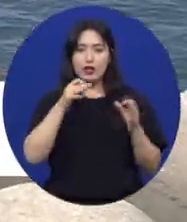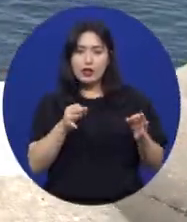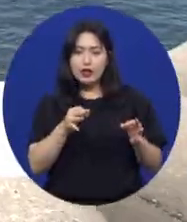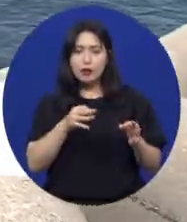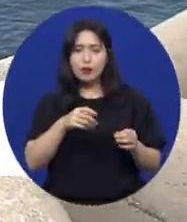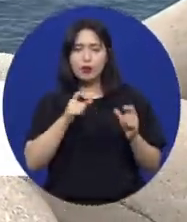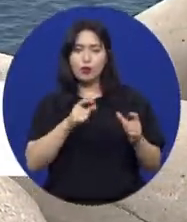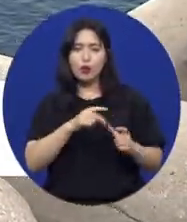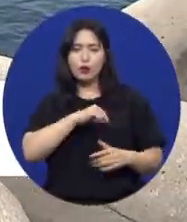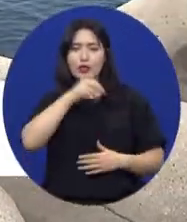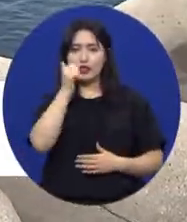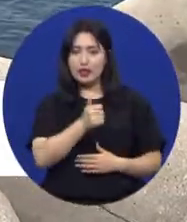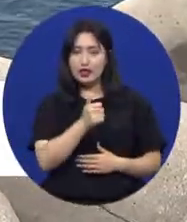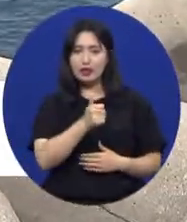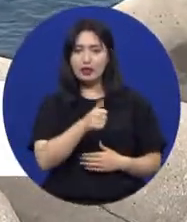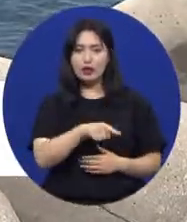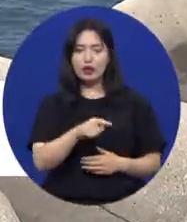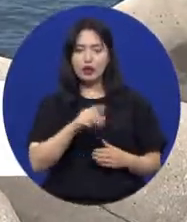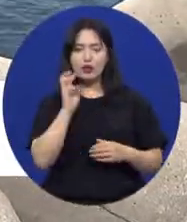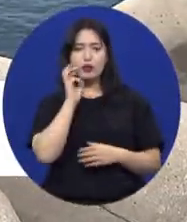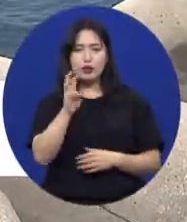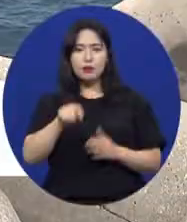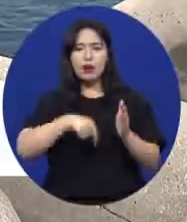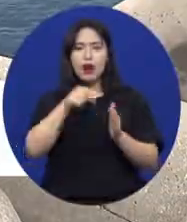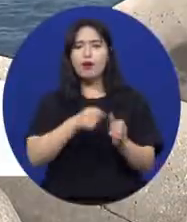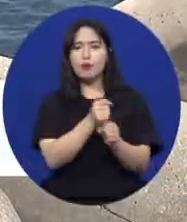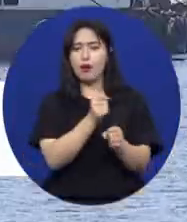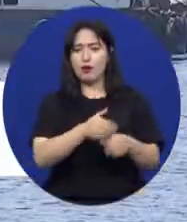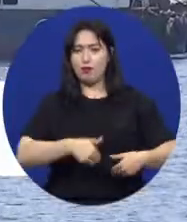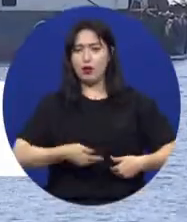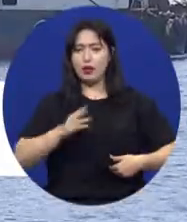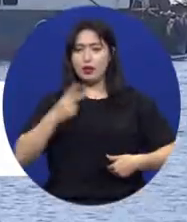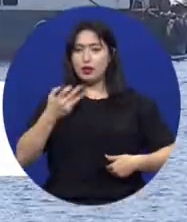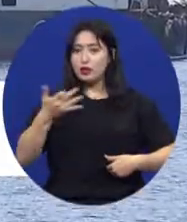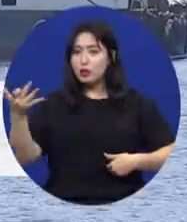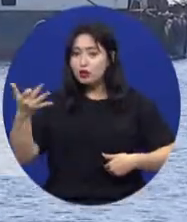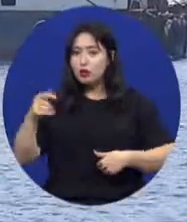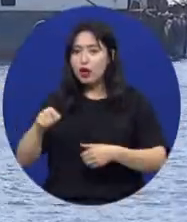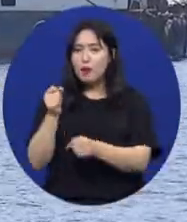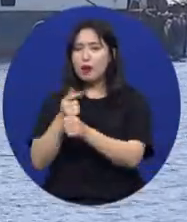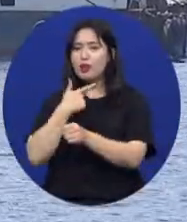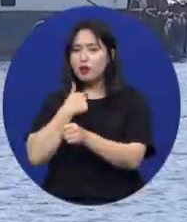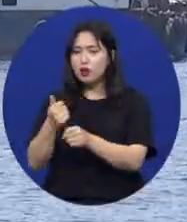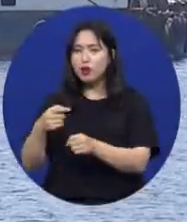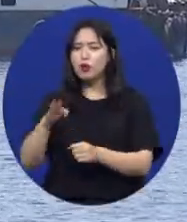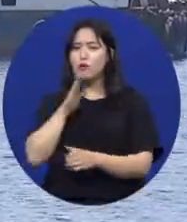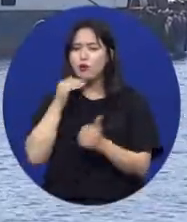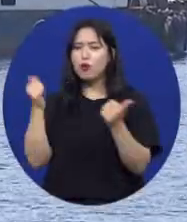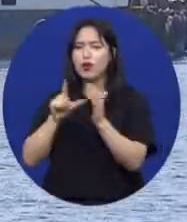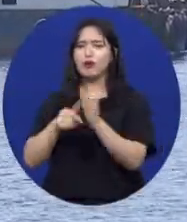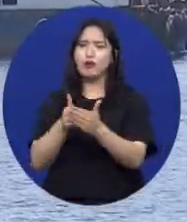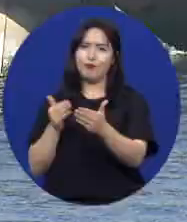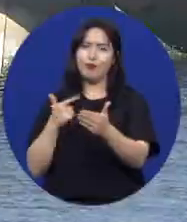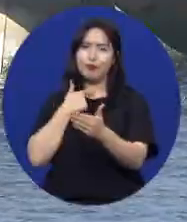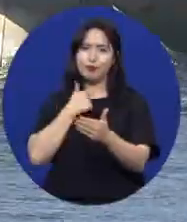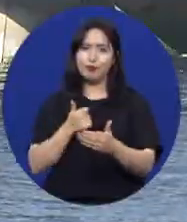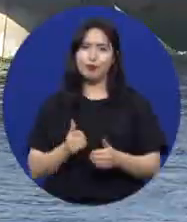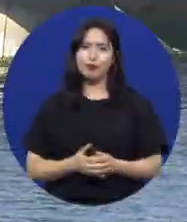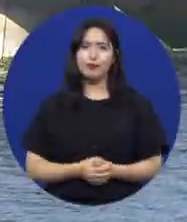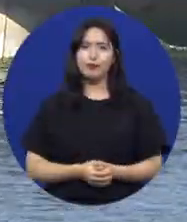30일 안에 발휘해야 하는데 2019년 에 발휘했던 개정안은 본회의에서 2개월 됐었습니다